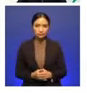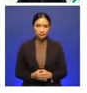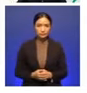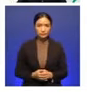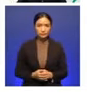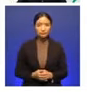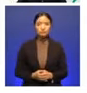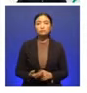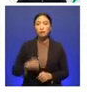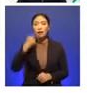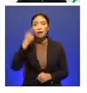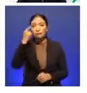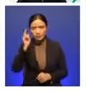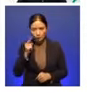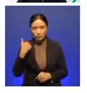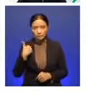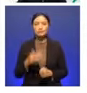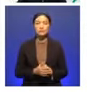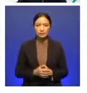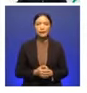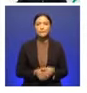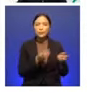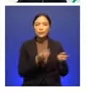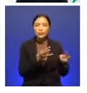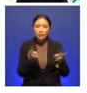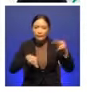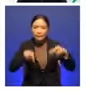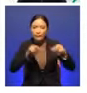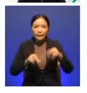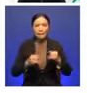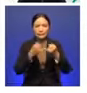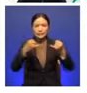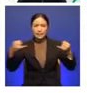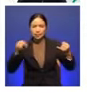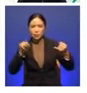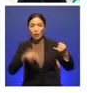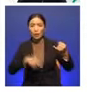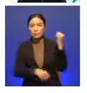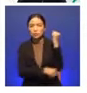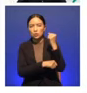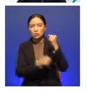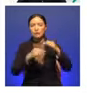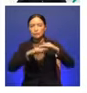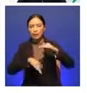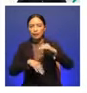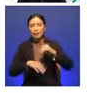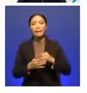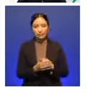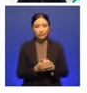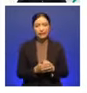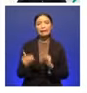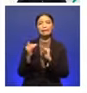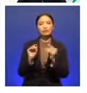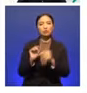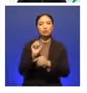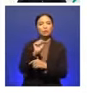ก็เราคิดว่าควรจะมีหลักการที่มาพิจารณาเพิ่มก็คือการใช้เกณฑ์เส้นความยากจนนะครับการข้ามเพศให้เป็นสิทธิในสปสช.นะครับ